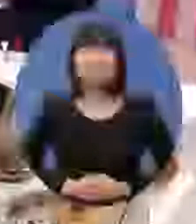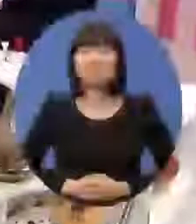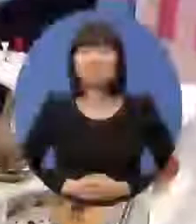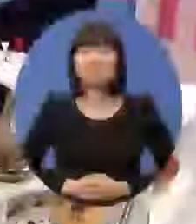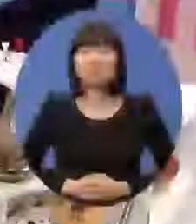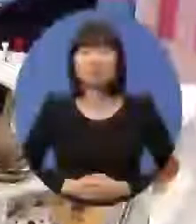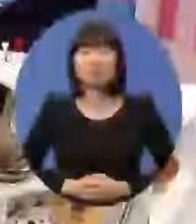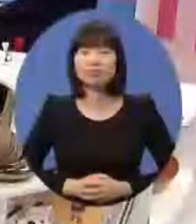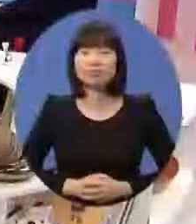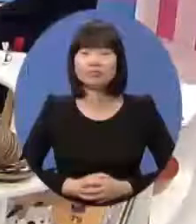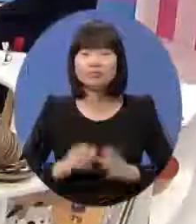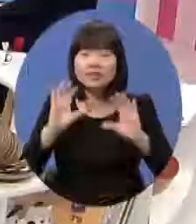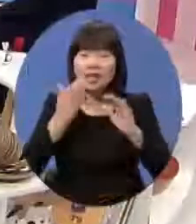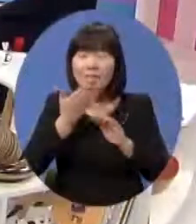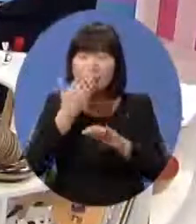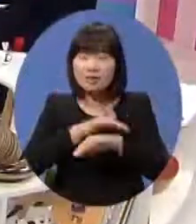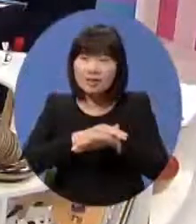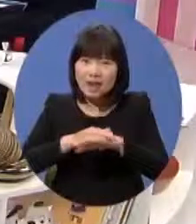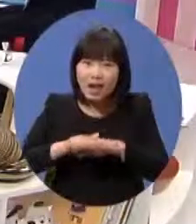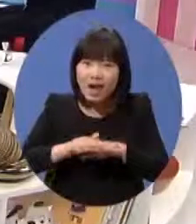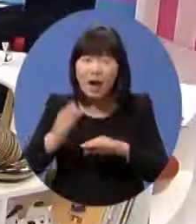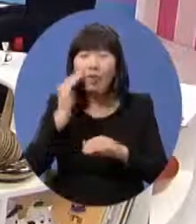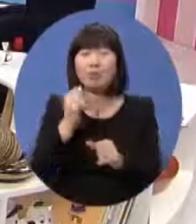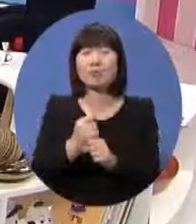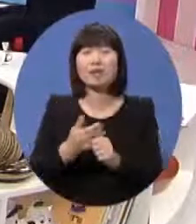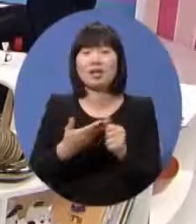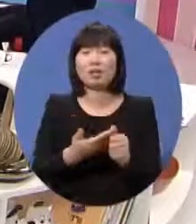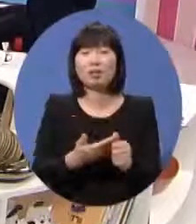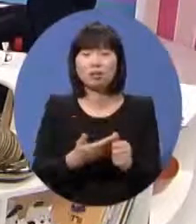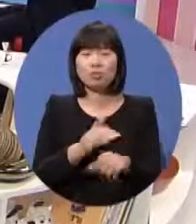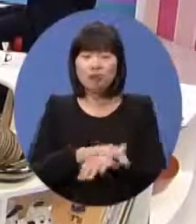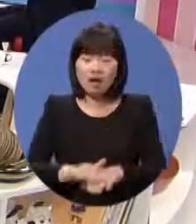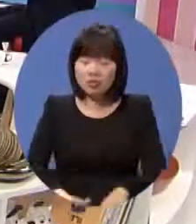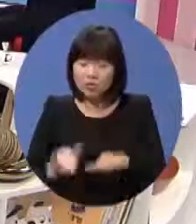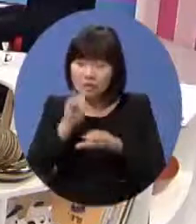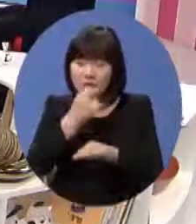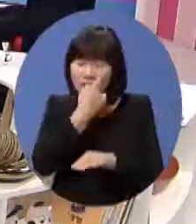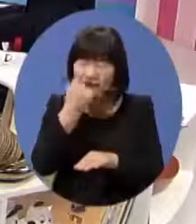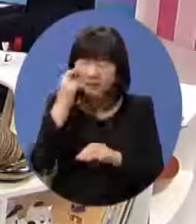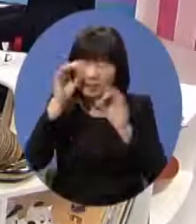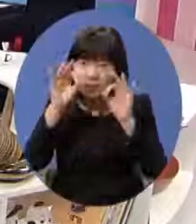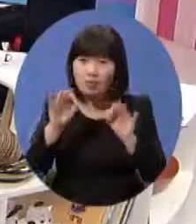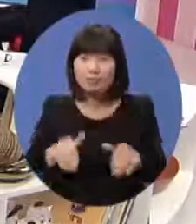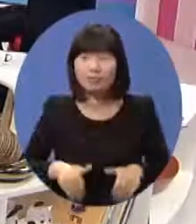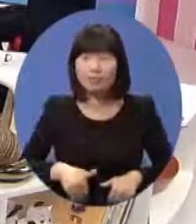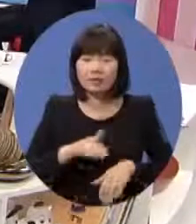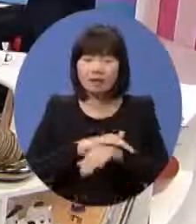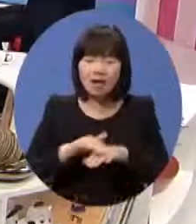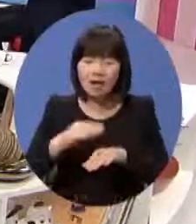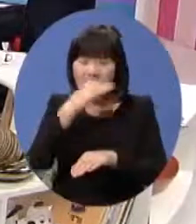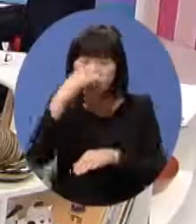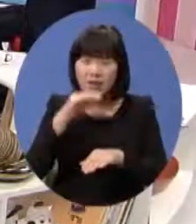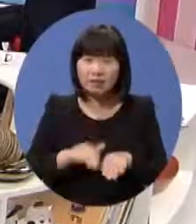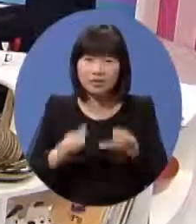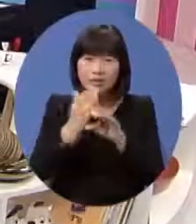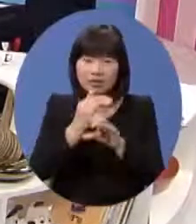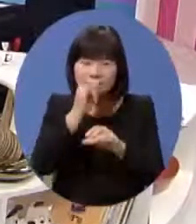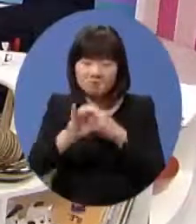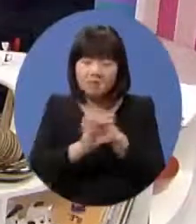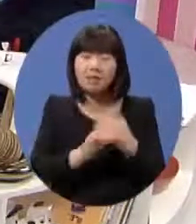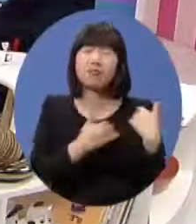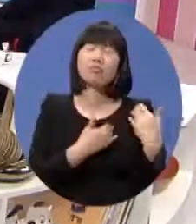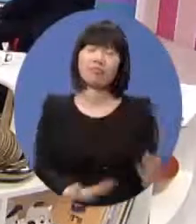애들이 과연 이제 밥을 잘 먹게 하려면요. 네. 무슨 아까 말했지만 애가 제대로 크고 있는가는 꼭 확인하셔야 됩니다. 네. 네. 제대로 크고 있다면 그냥 냅두세요.